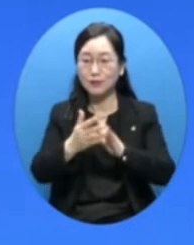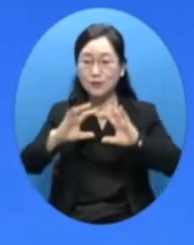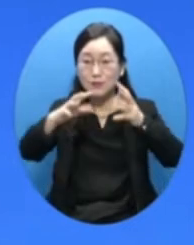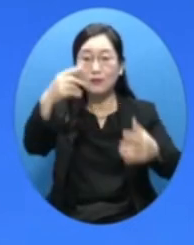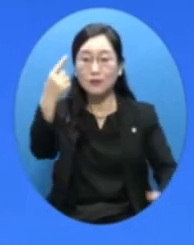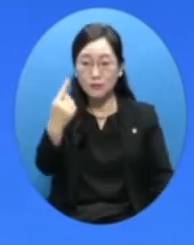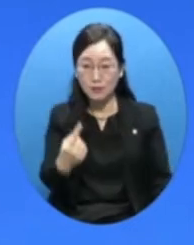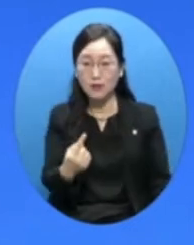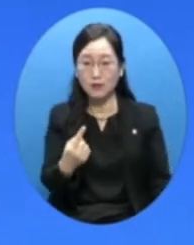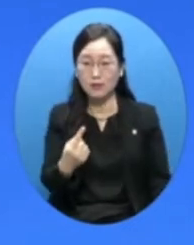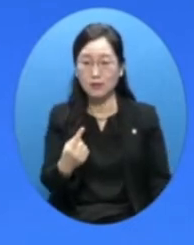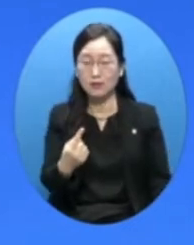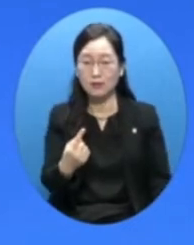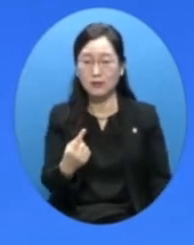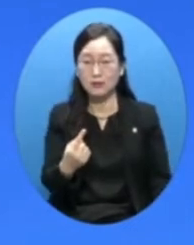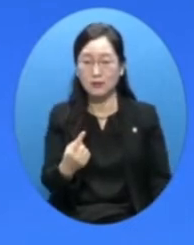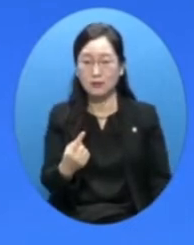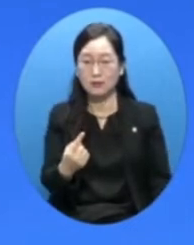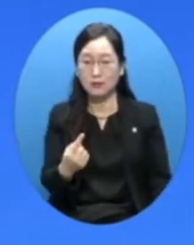오셔서